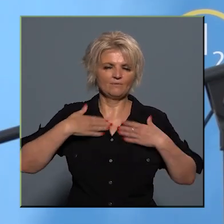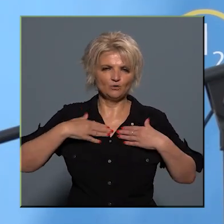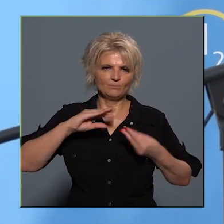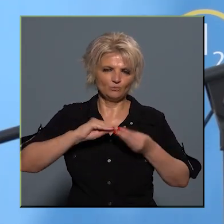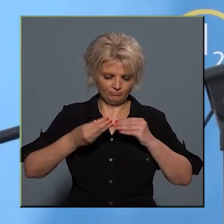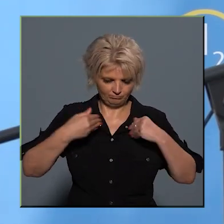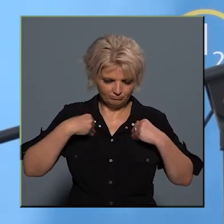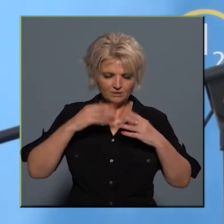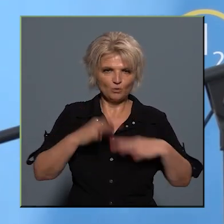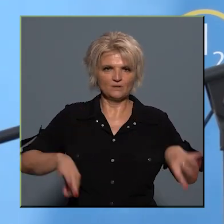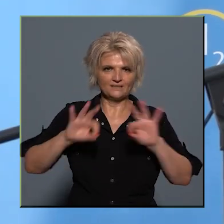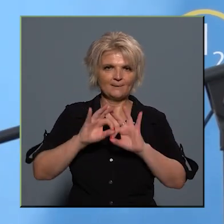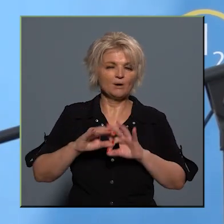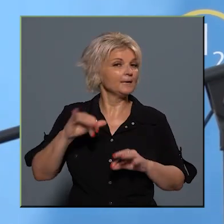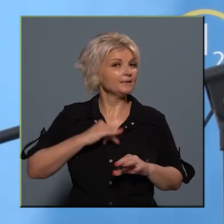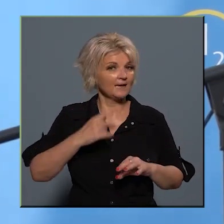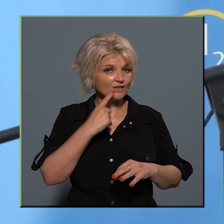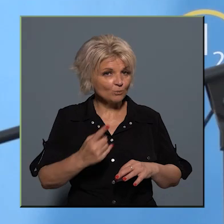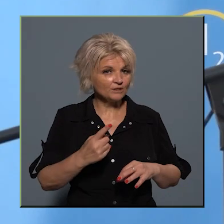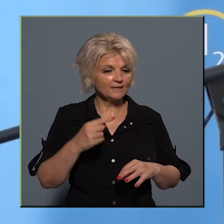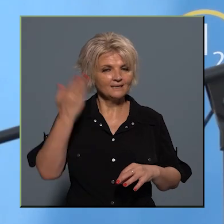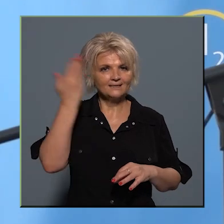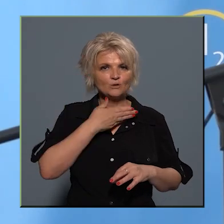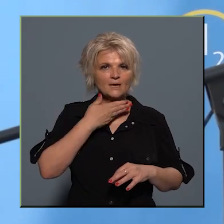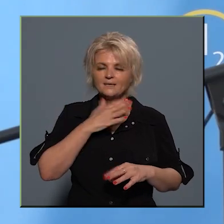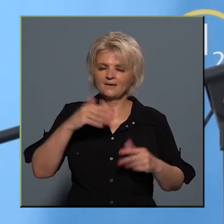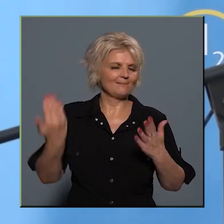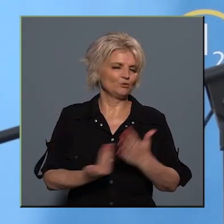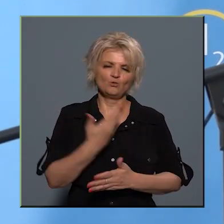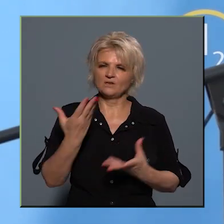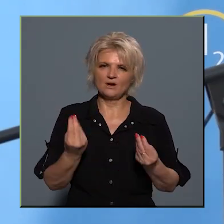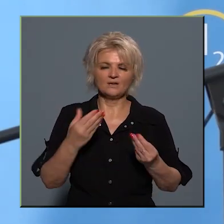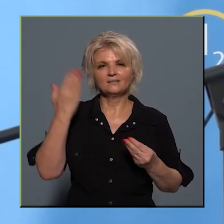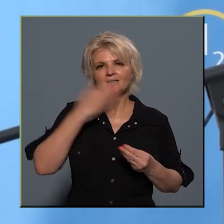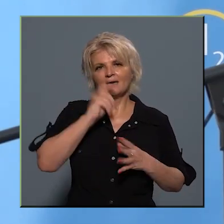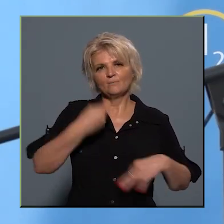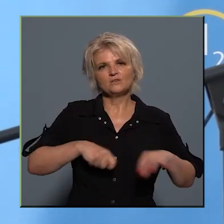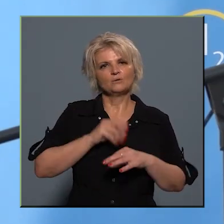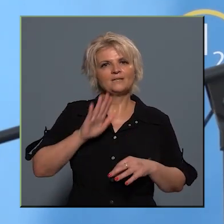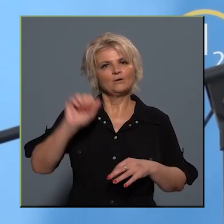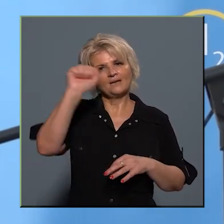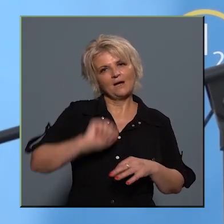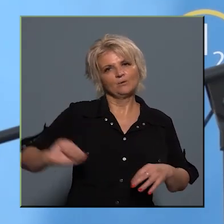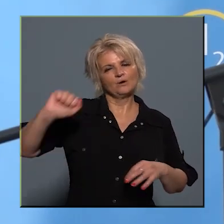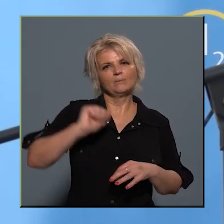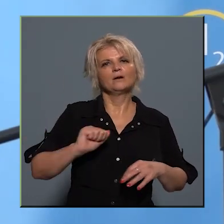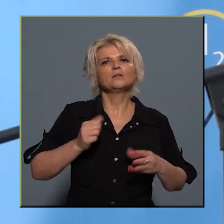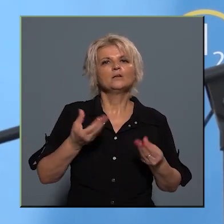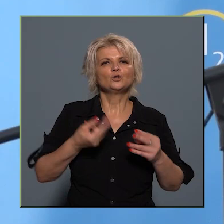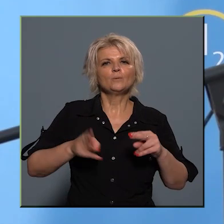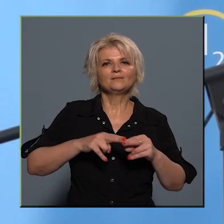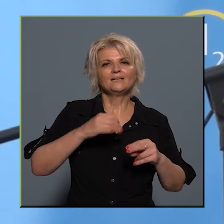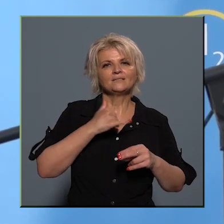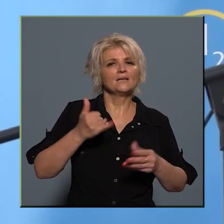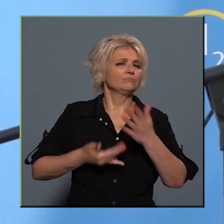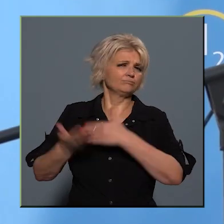országban. Nagyon érdekes elmondani azt, hogy a hidrogén nem egy új anyag, tehát hidrogént Magyarországon is és Európában is sok 10 éve gyártunk mi